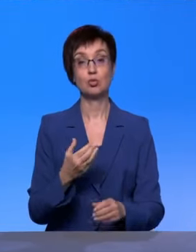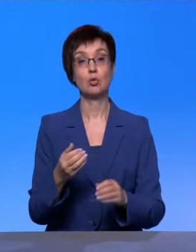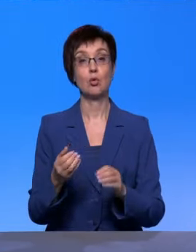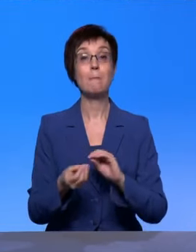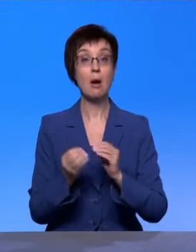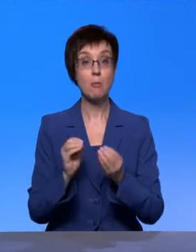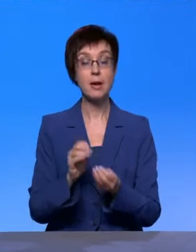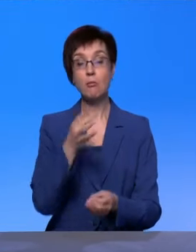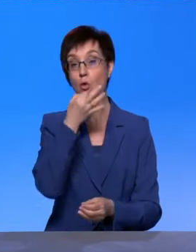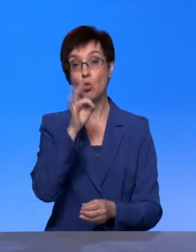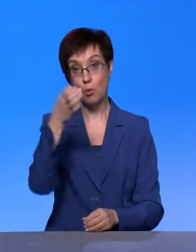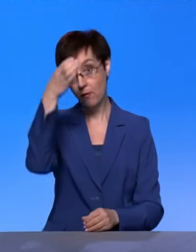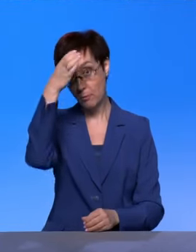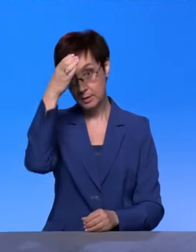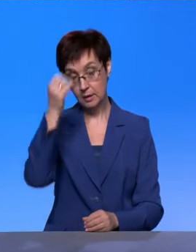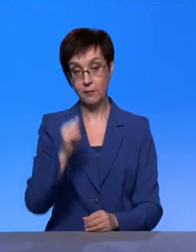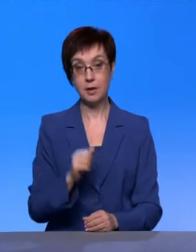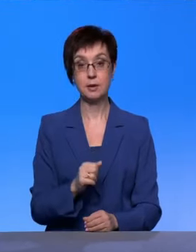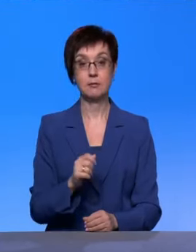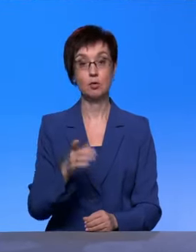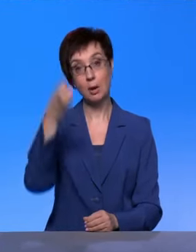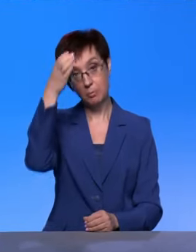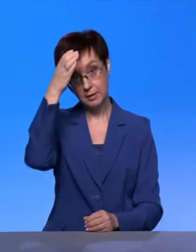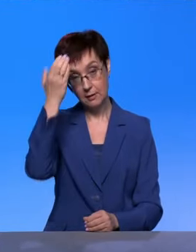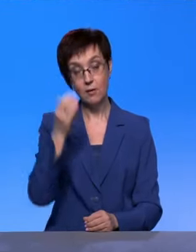чему это образование способствует, чему оно